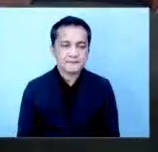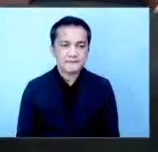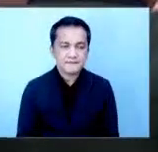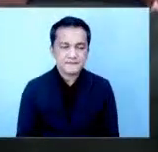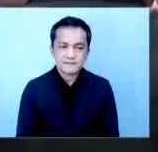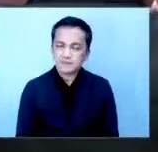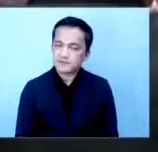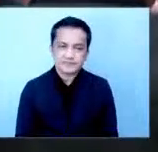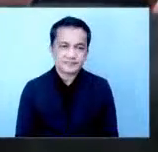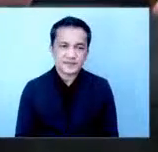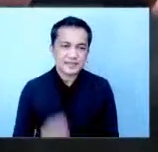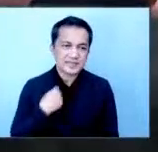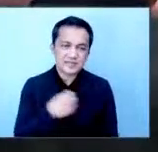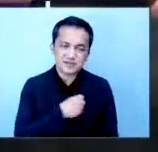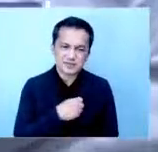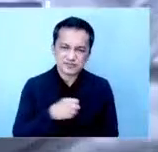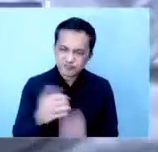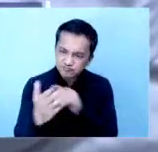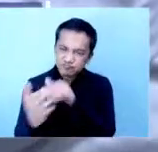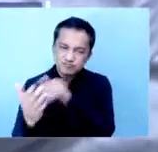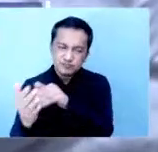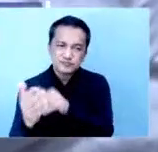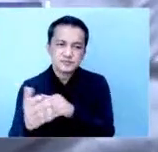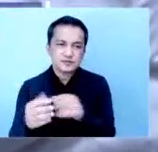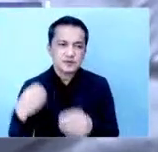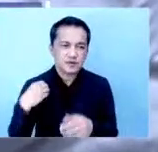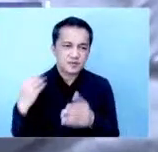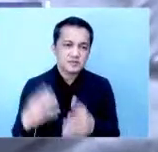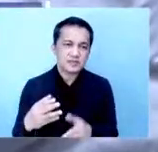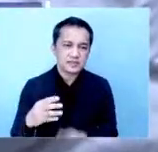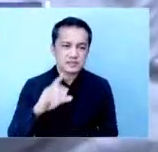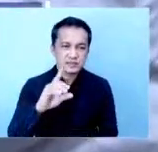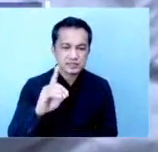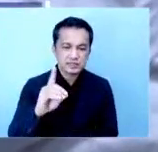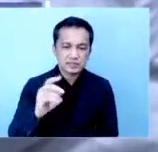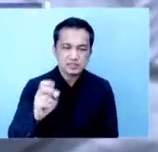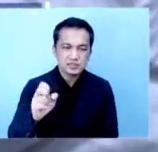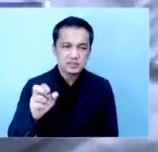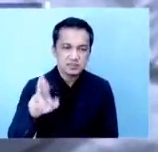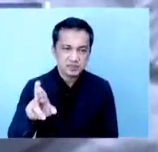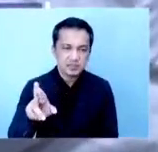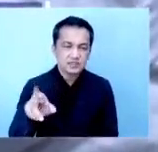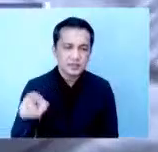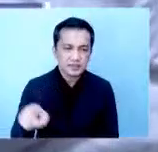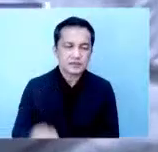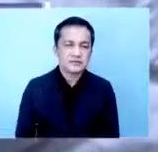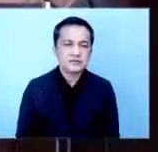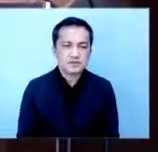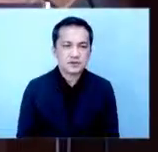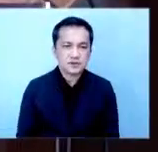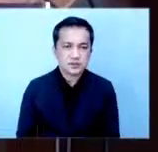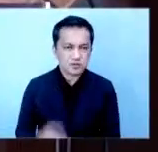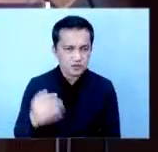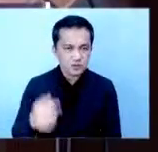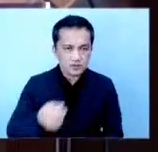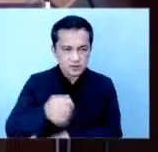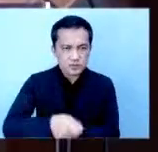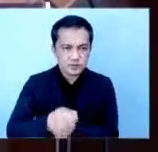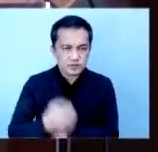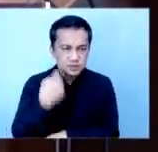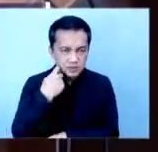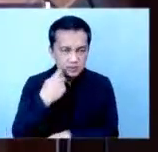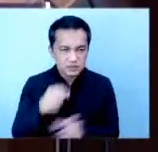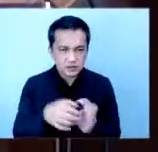Ginisa ng mga senador ang mga opisyal ng Department of Environment and Natural Resources o DENR sa pagdinig kanina kaugnay sa